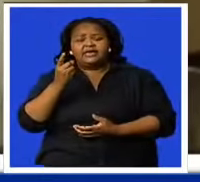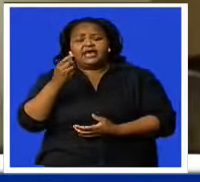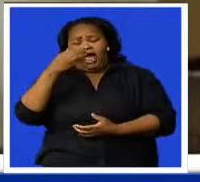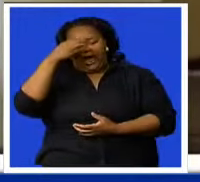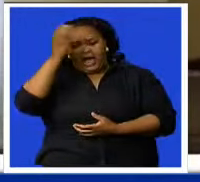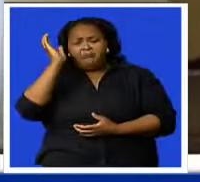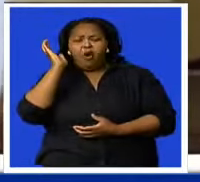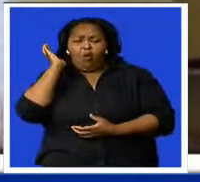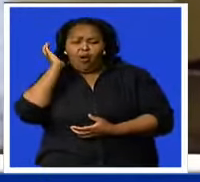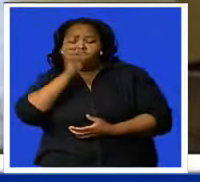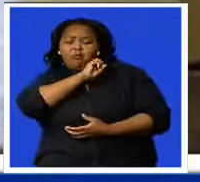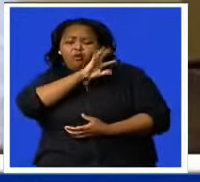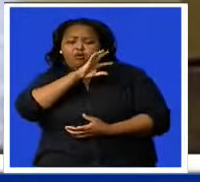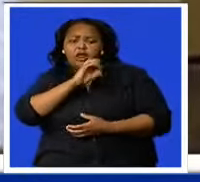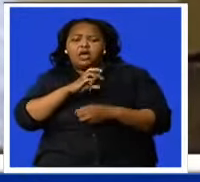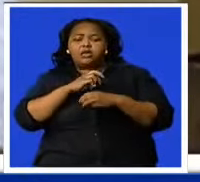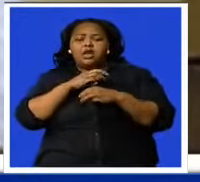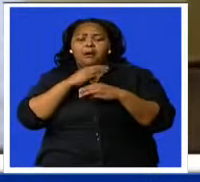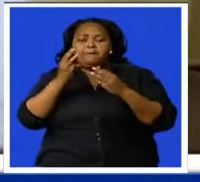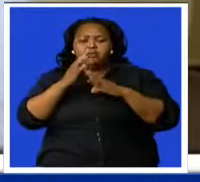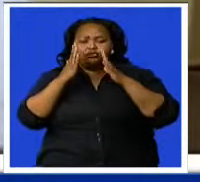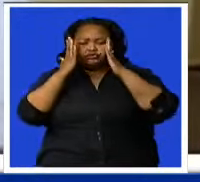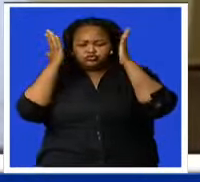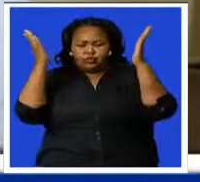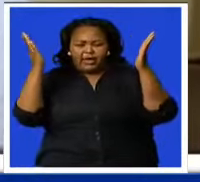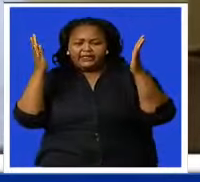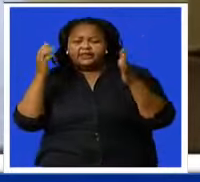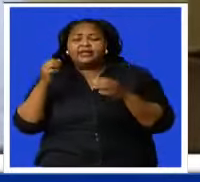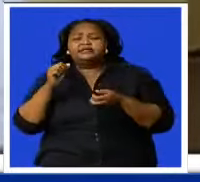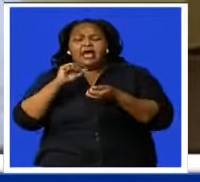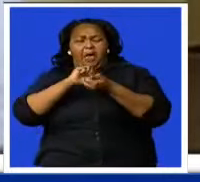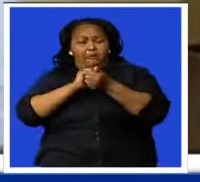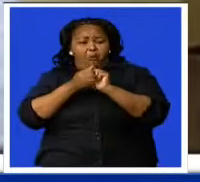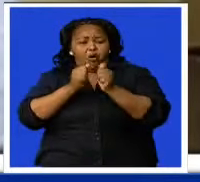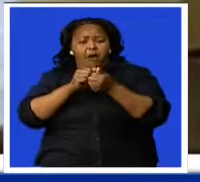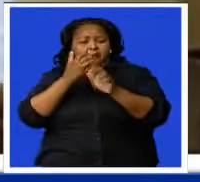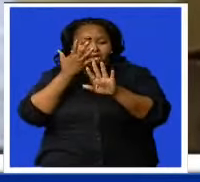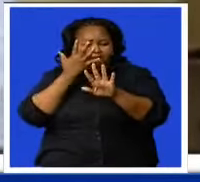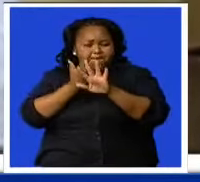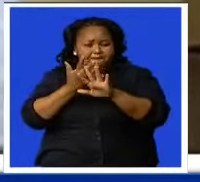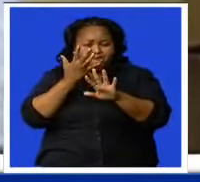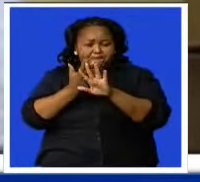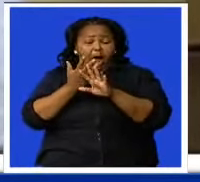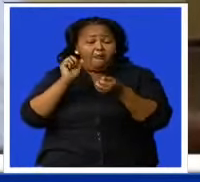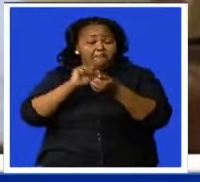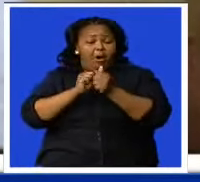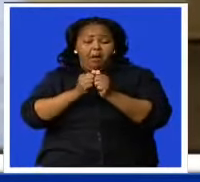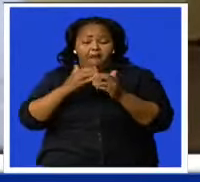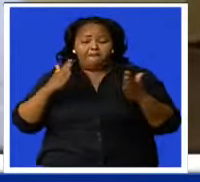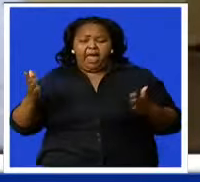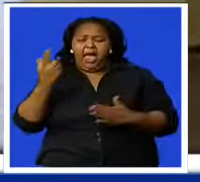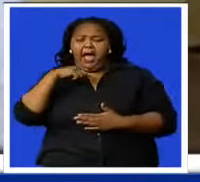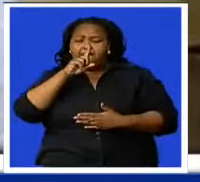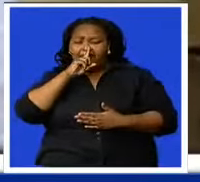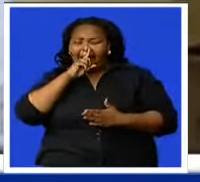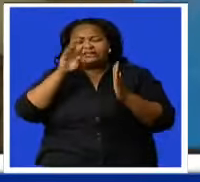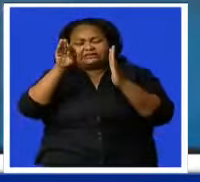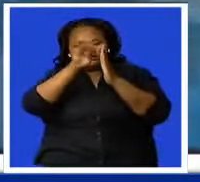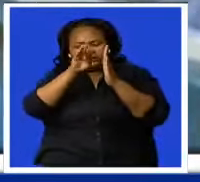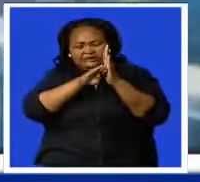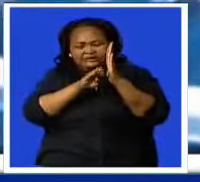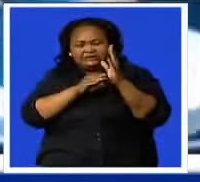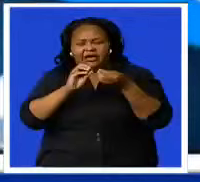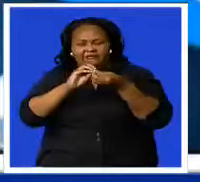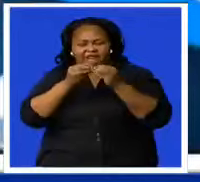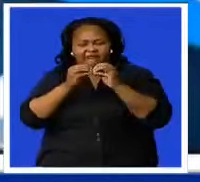ukukhala eMaswati ukuthi yagagule tekuhlubetana ngetebulili njengesehlakalo kepha ke kunetingoni lekumele tilungiswe